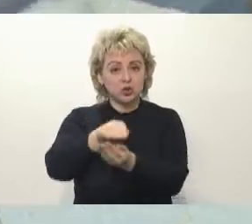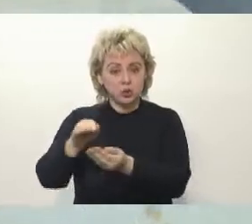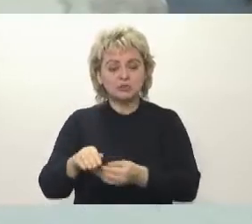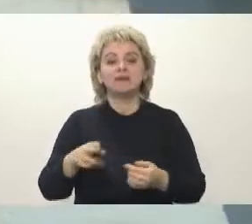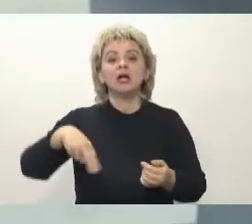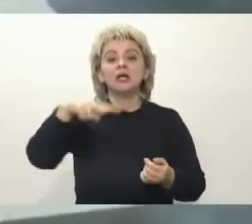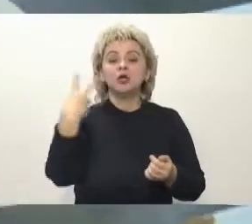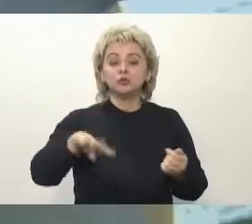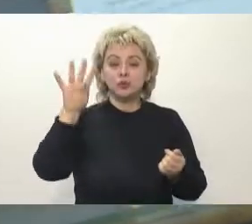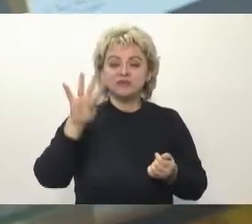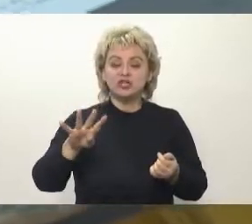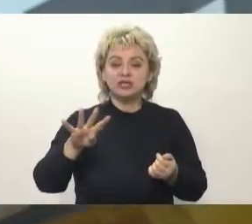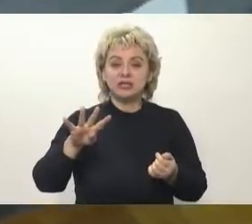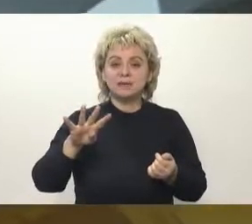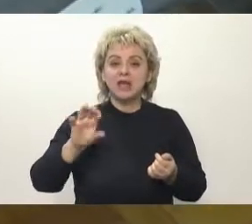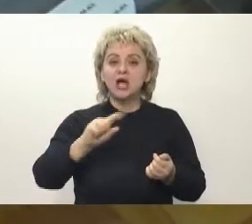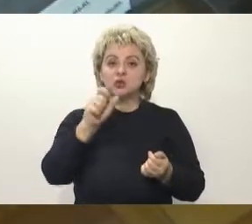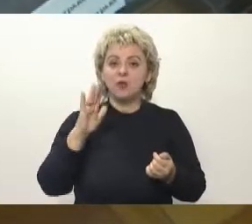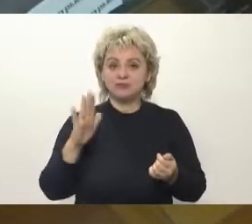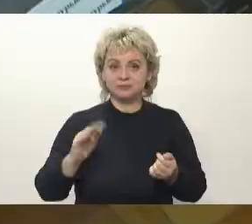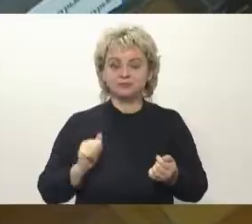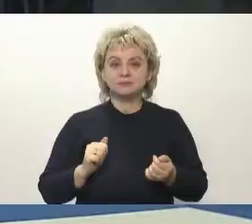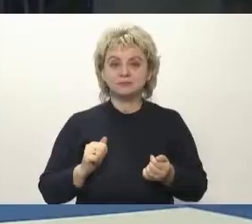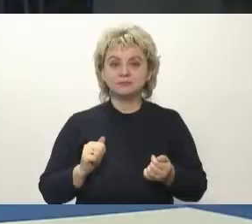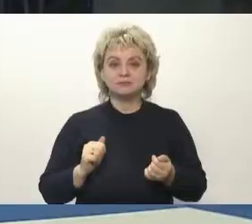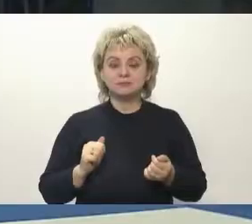Юлия Сурикова, Руслан Хамчиев, Дон-24, Азов.